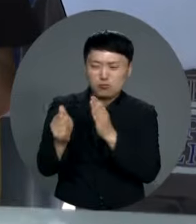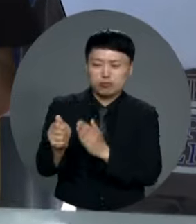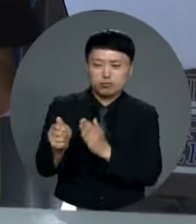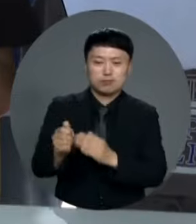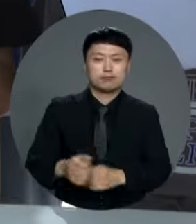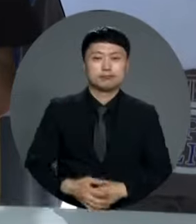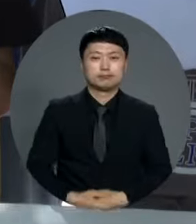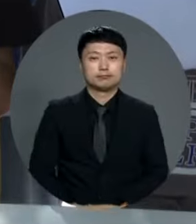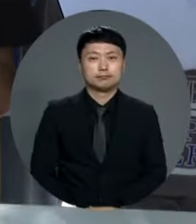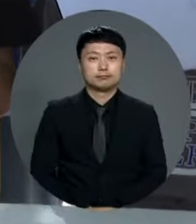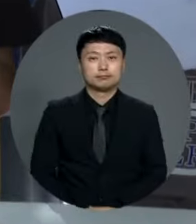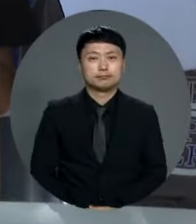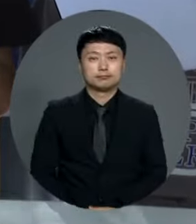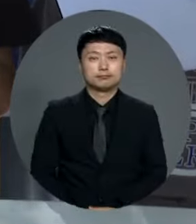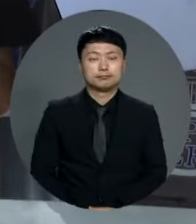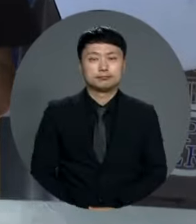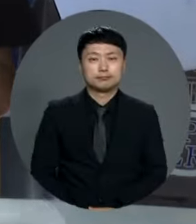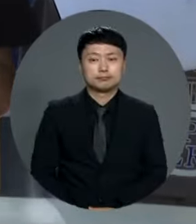MBC 뉴스 한태현입니다.